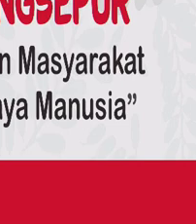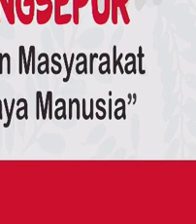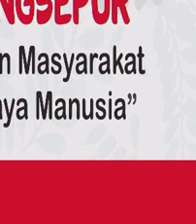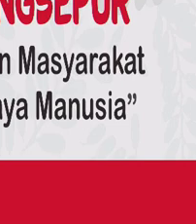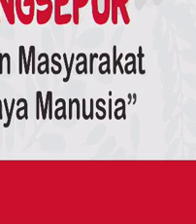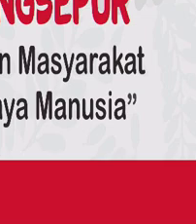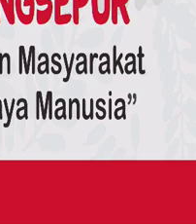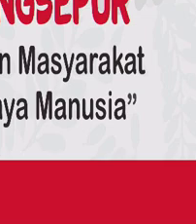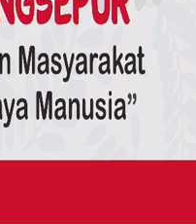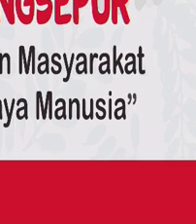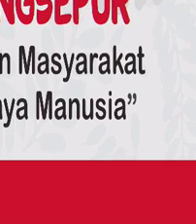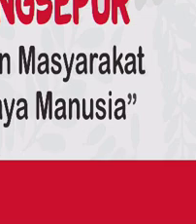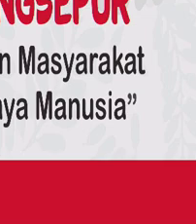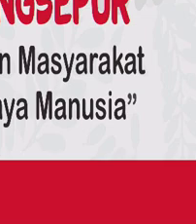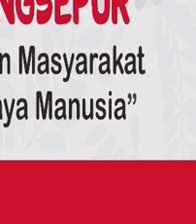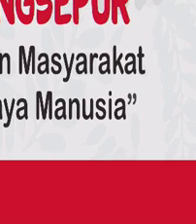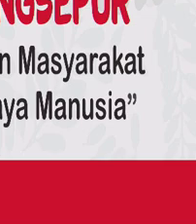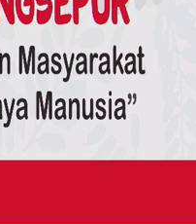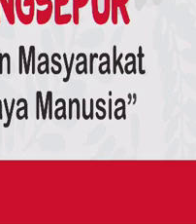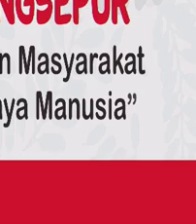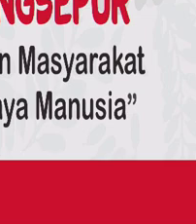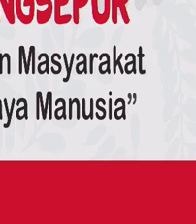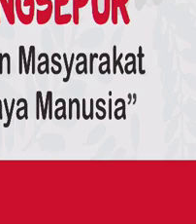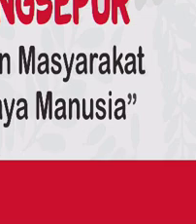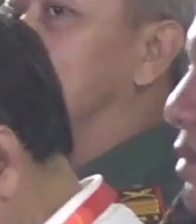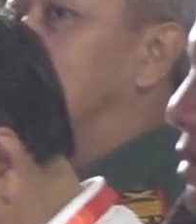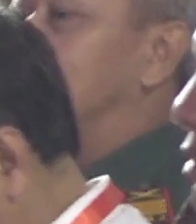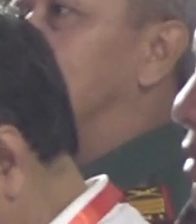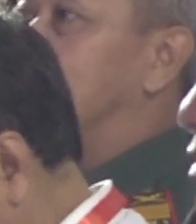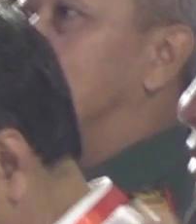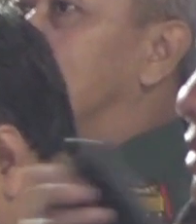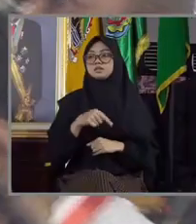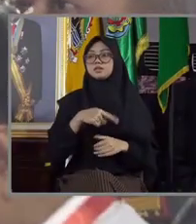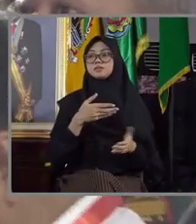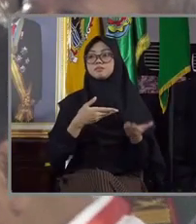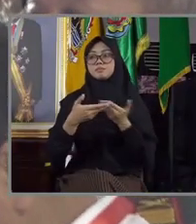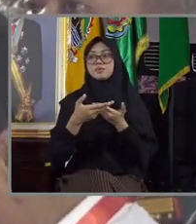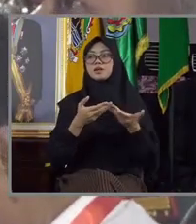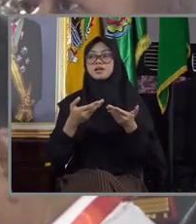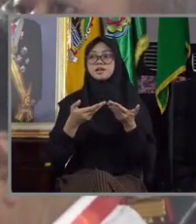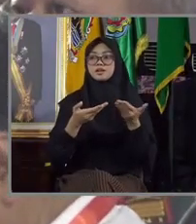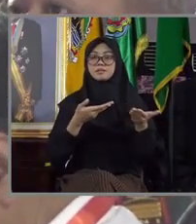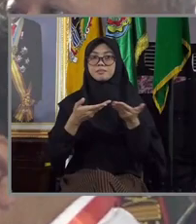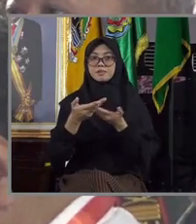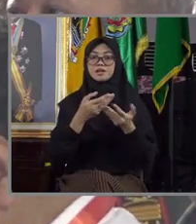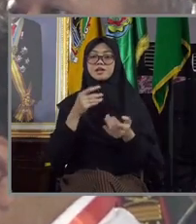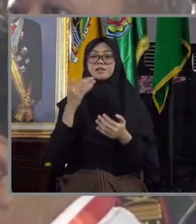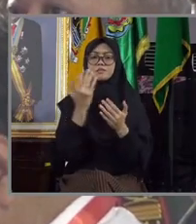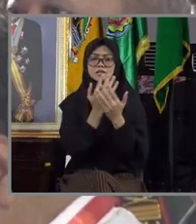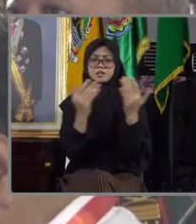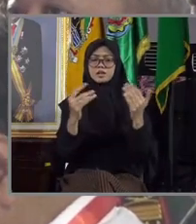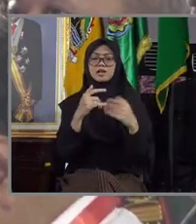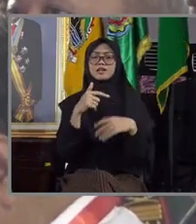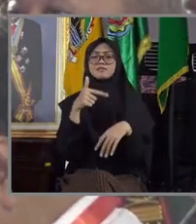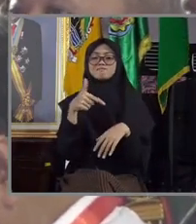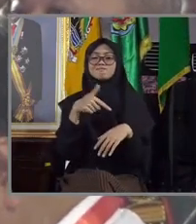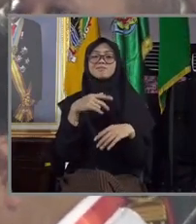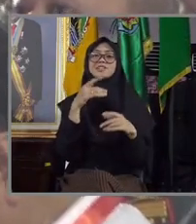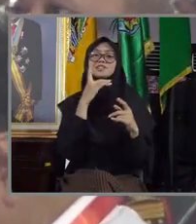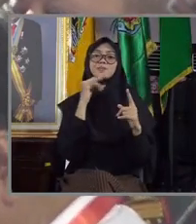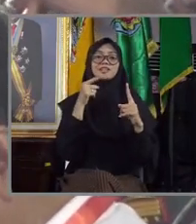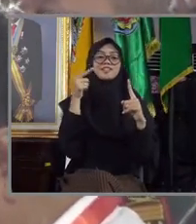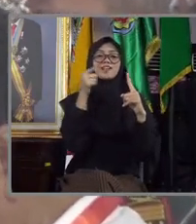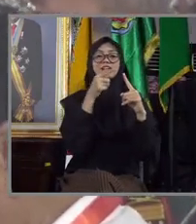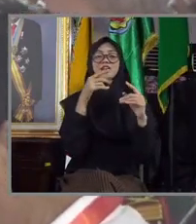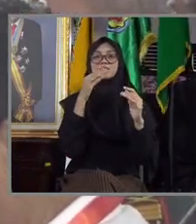Bapak Ibu yang kami hormati, integritas dan kualitas pelayanan publik merupakan pondasi utama dalam keberhasilan pembangunan di